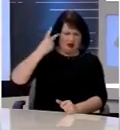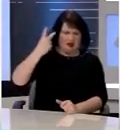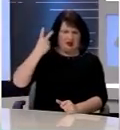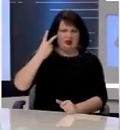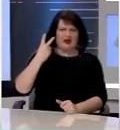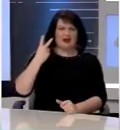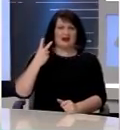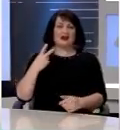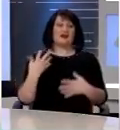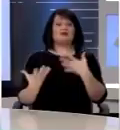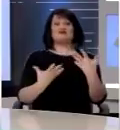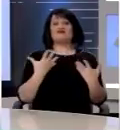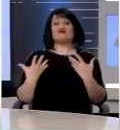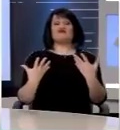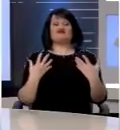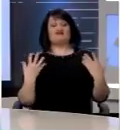καμία γραφικότητα, κύριε Μητσοτάκη.